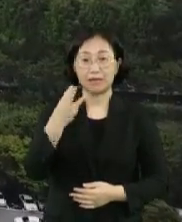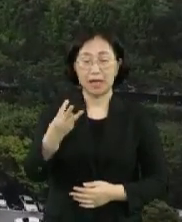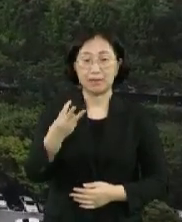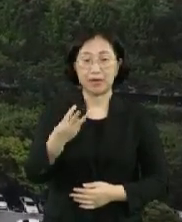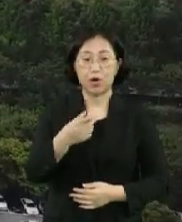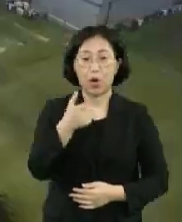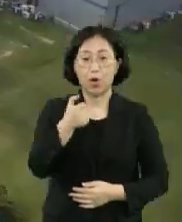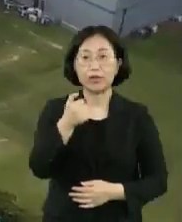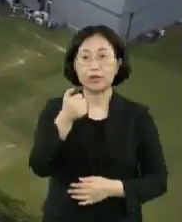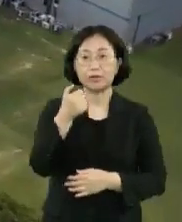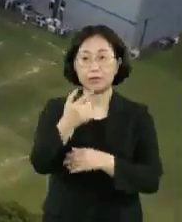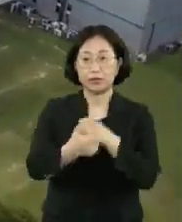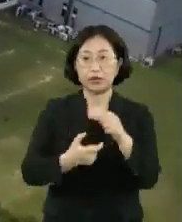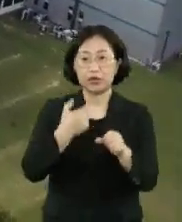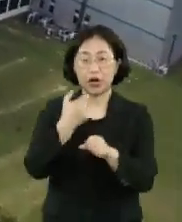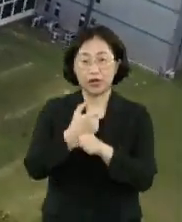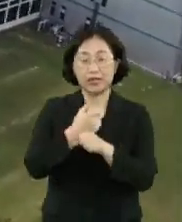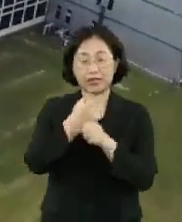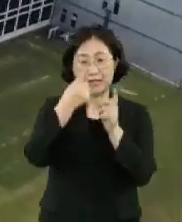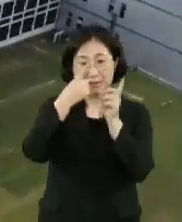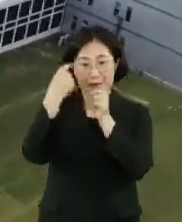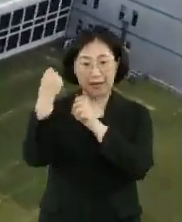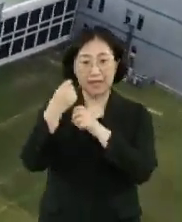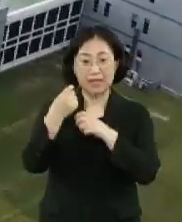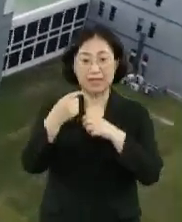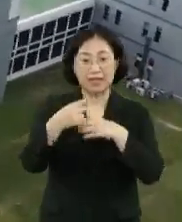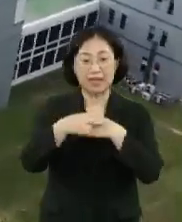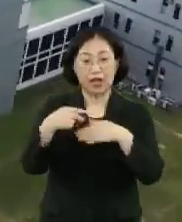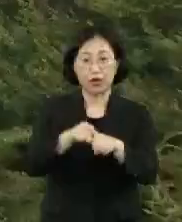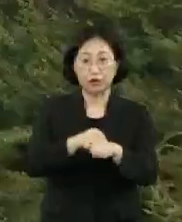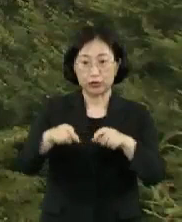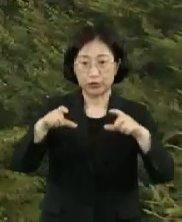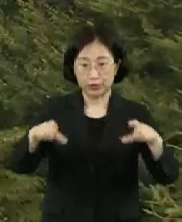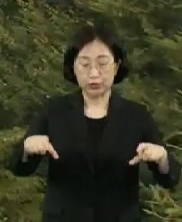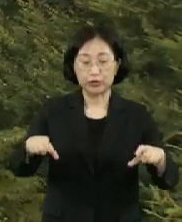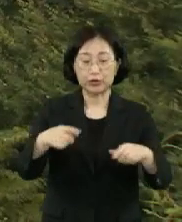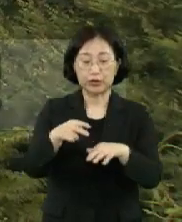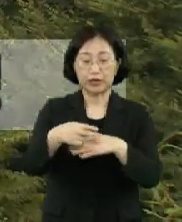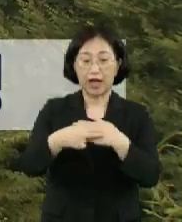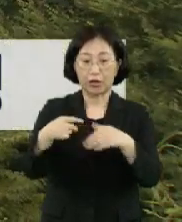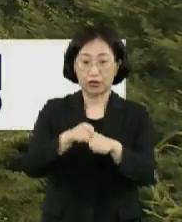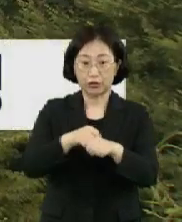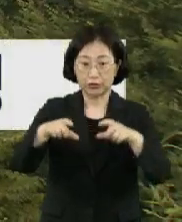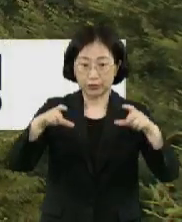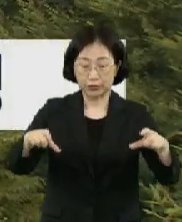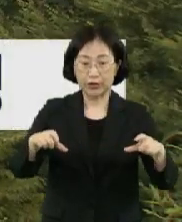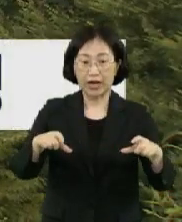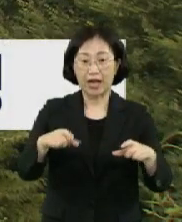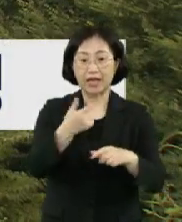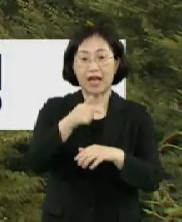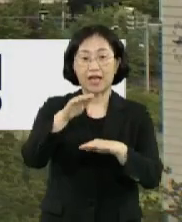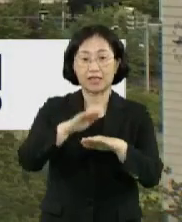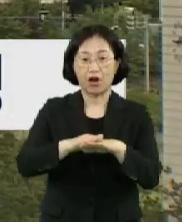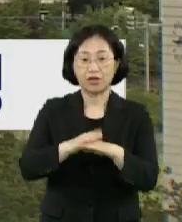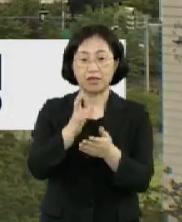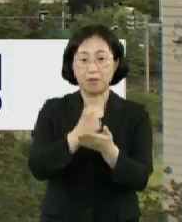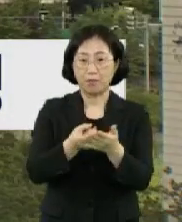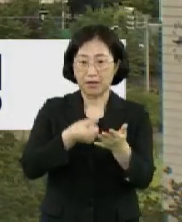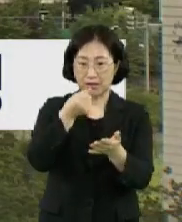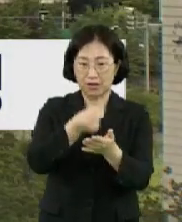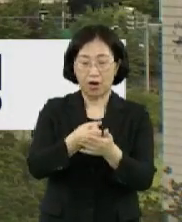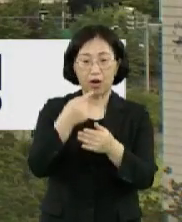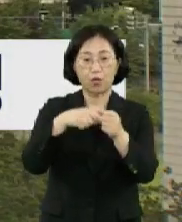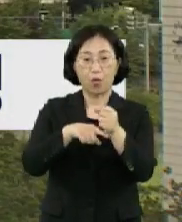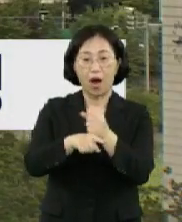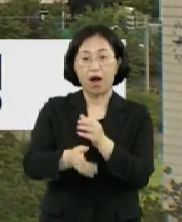2023년이면 50주년을 맞는 대덕연구개발특구. 대전시는 대덕특구를 중심으로 대전을 명실상부, 법이 정한